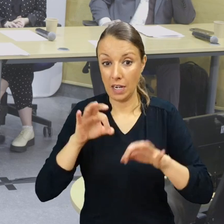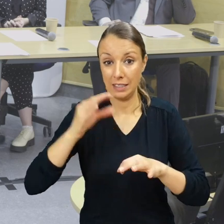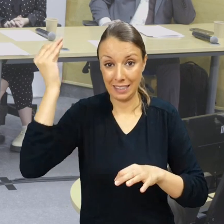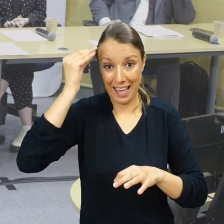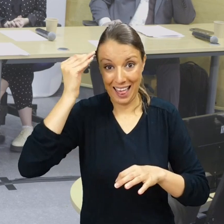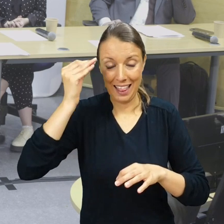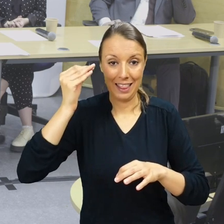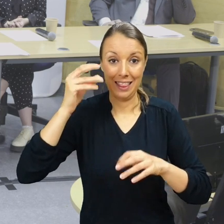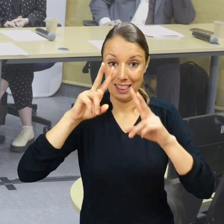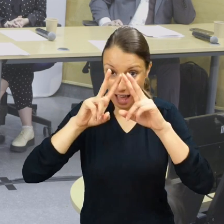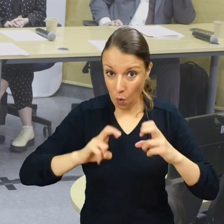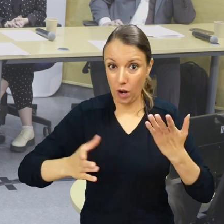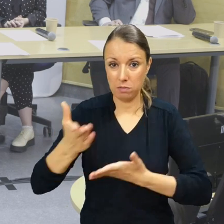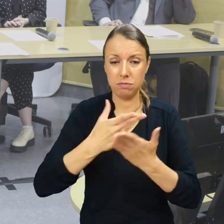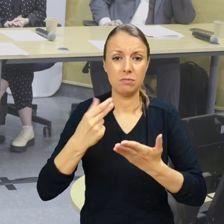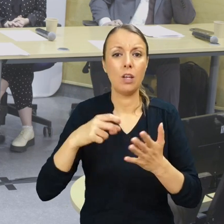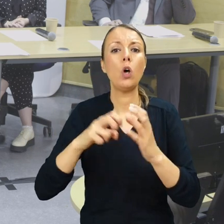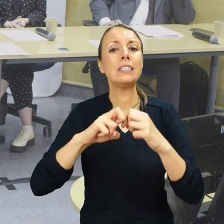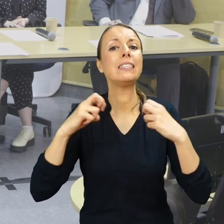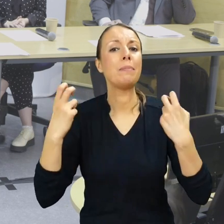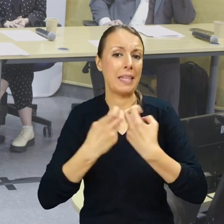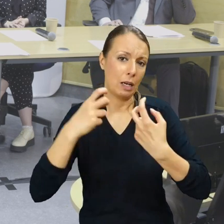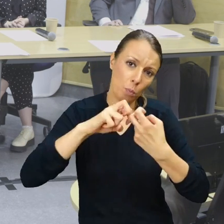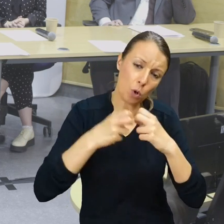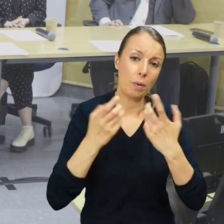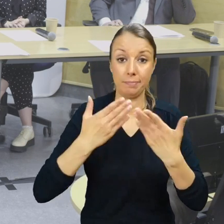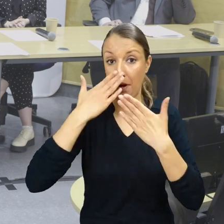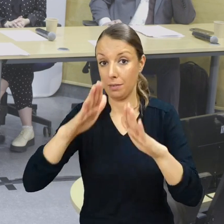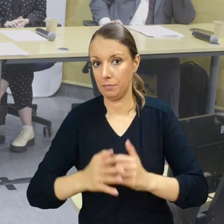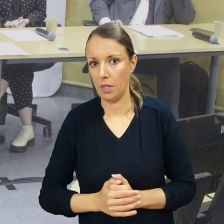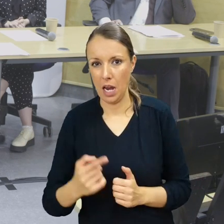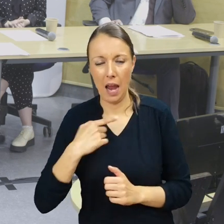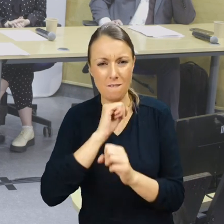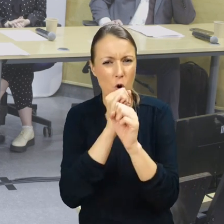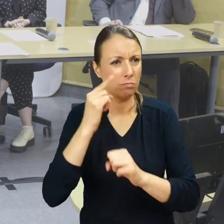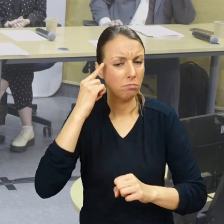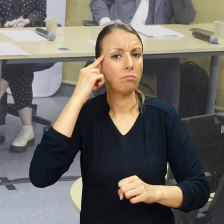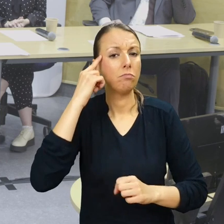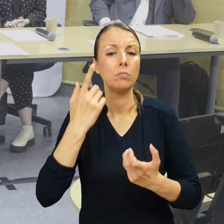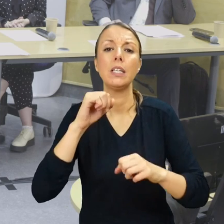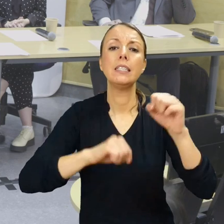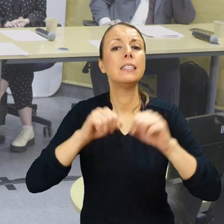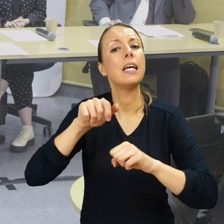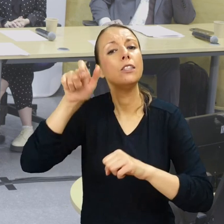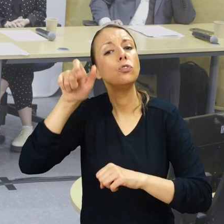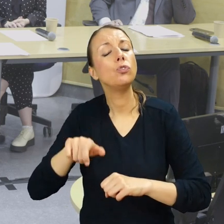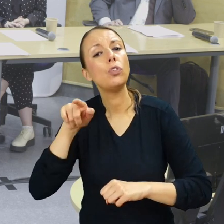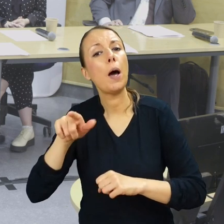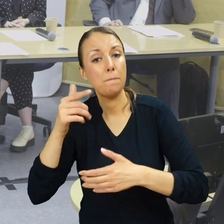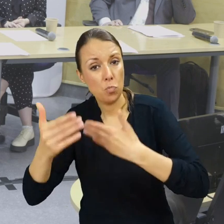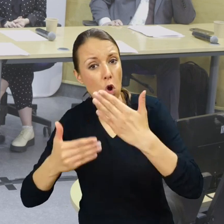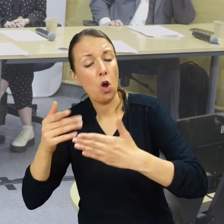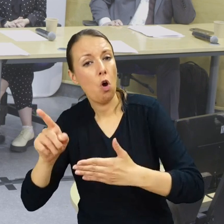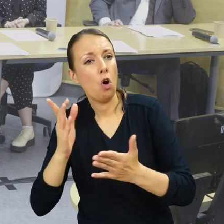debata, to jest pewne seminarium problemowe, aby jakikolwiek sędzia procesualista usiadł i